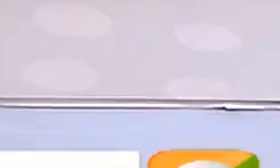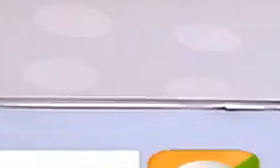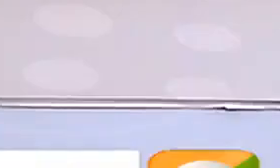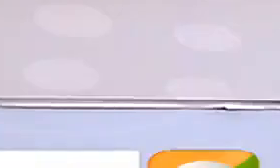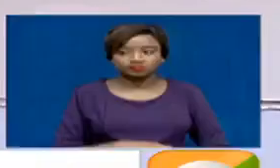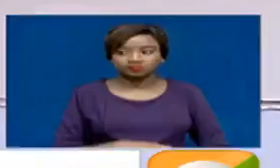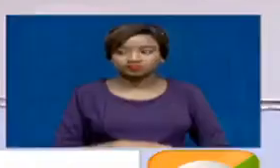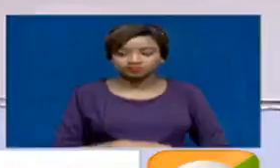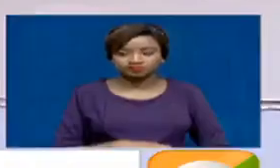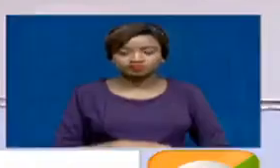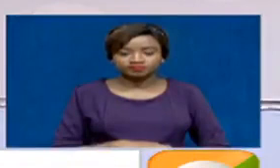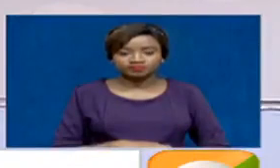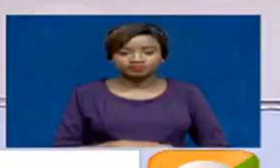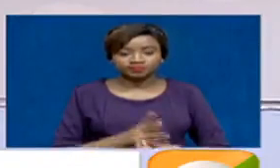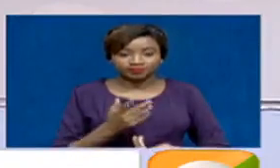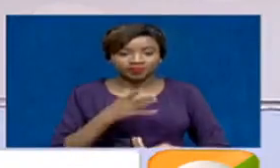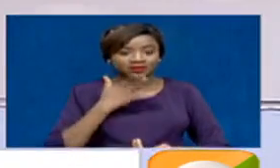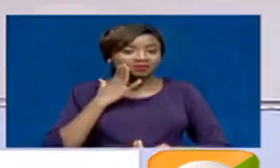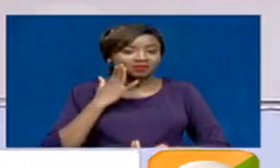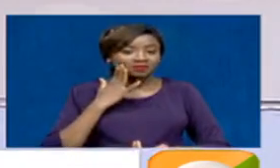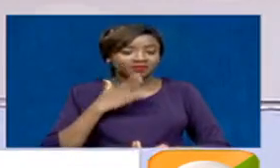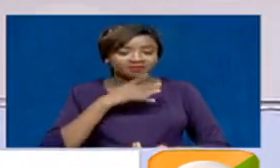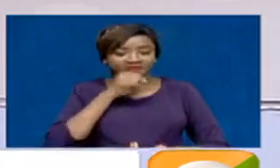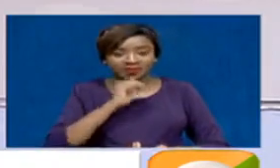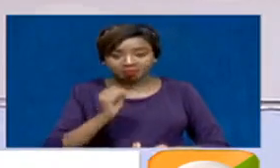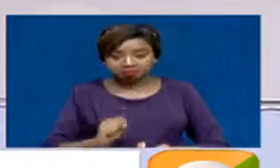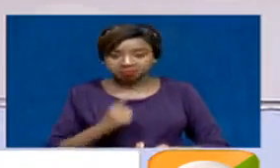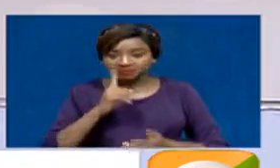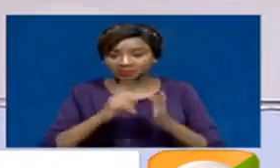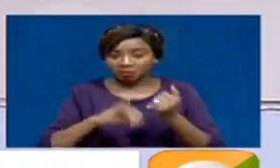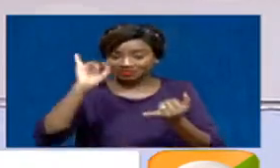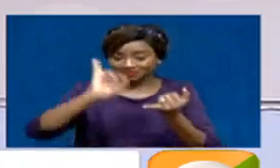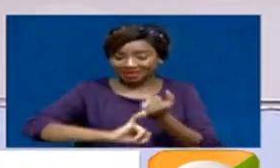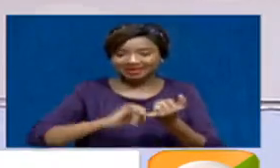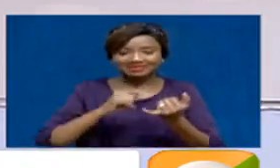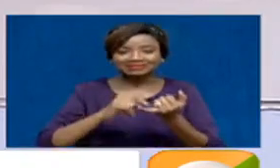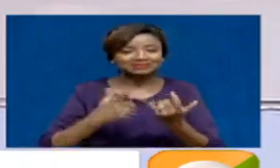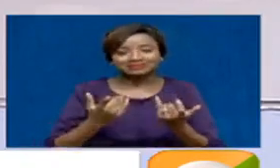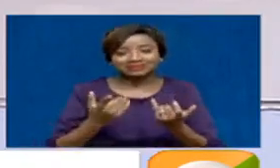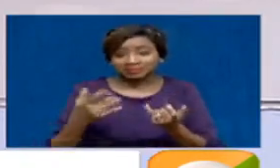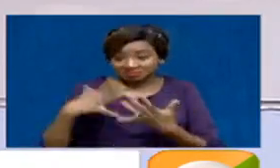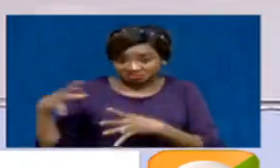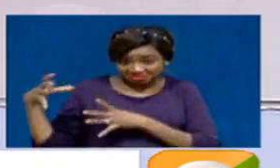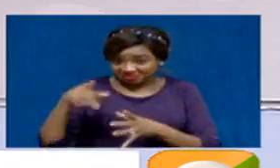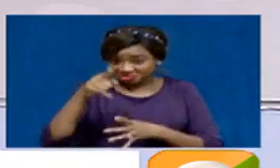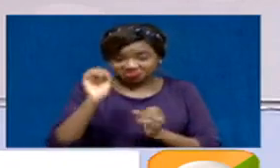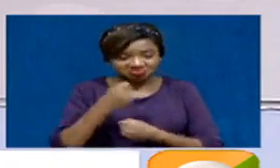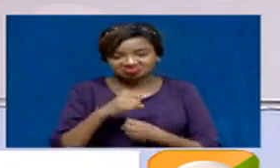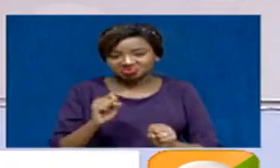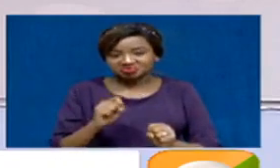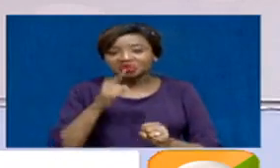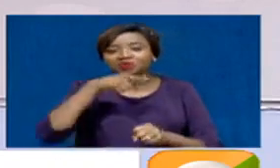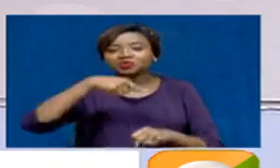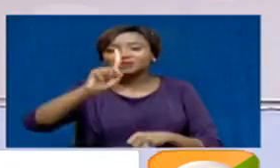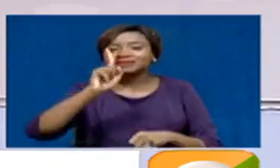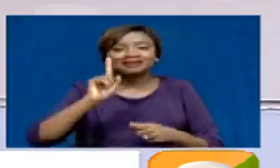Anasema babu yangu ndoa ni pingu ya maisha. Wendajitia mwenyewe kifungoni kwa hiari yako. Wala hulazimishwi na mtu. Ni kama mwiba wa